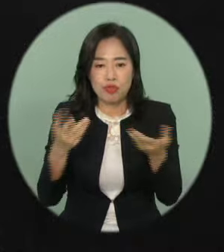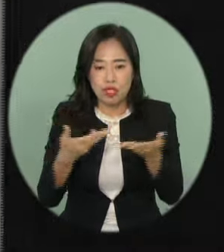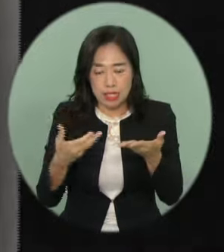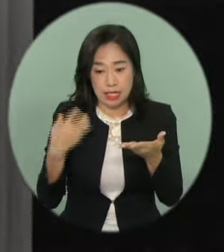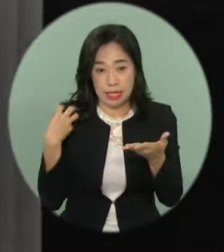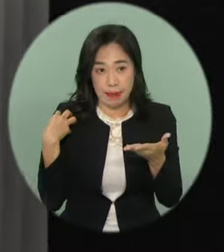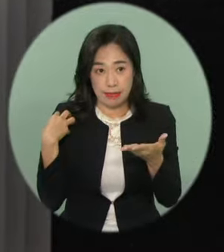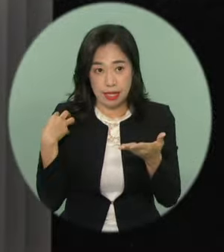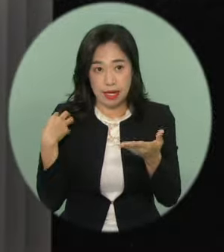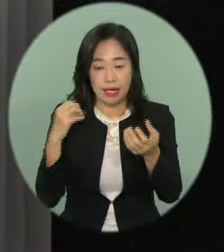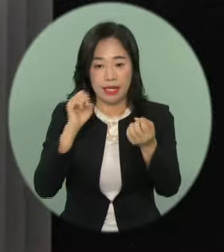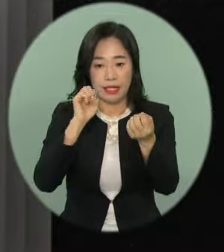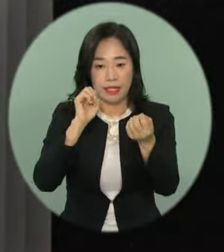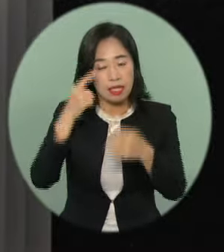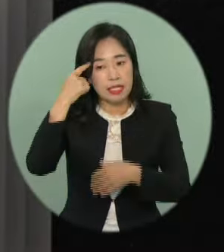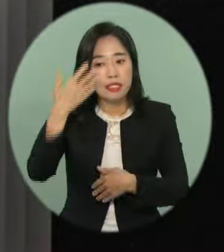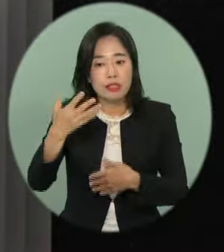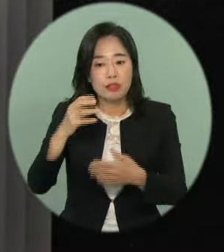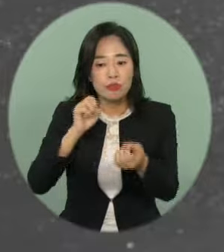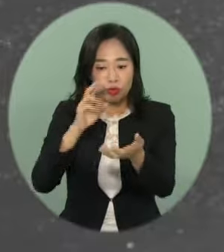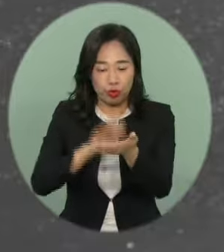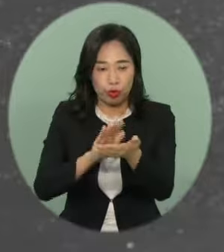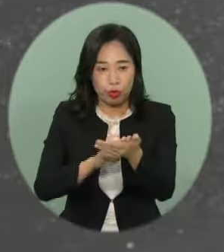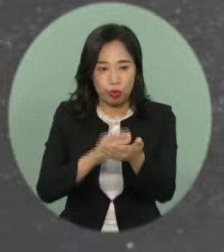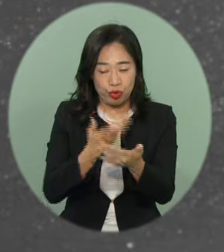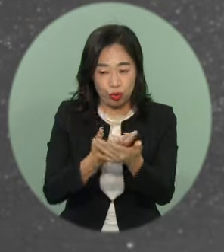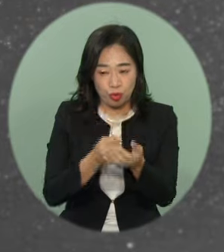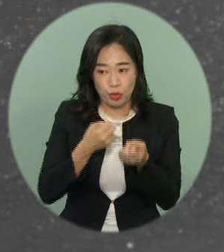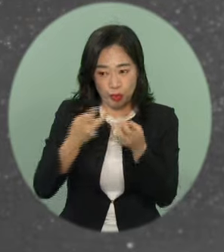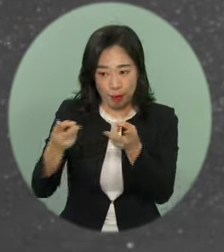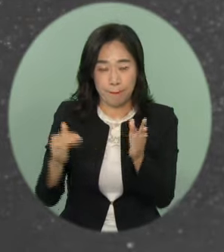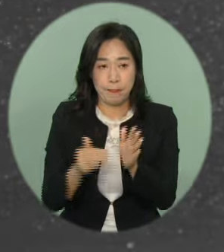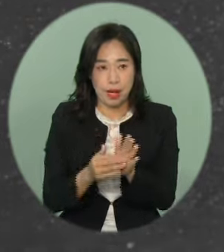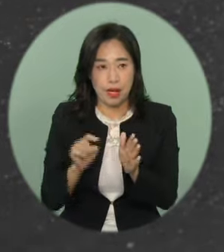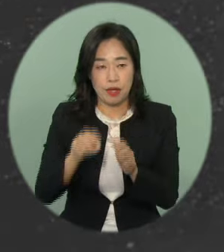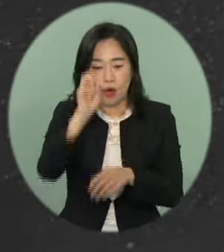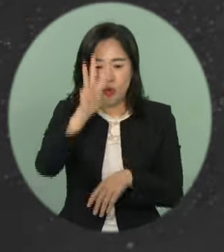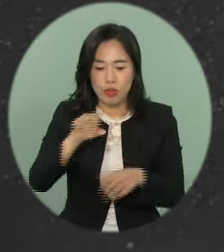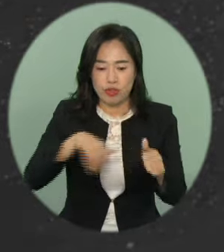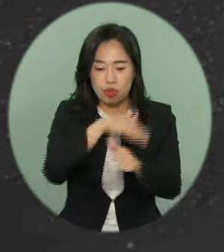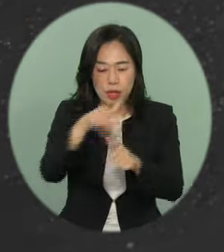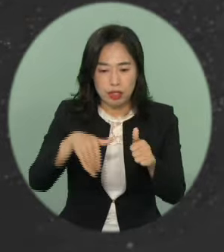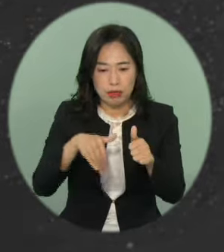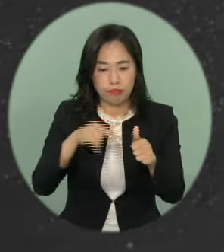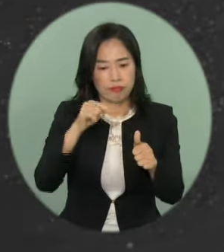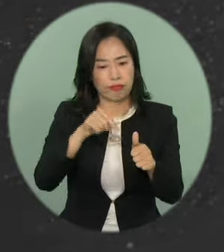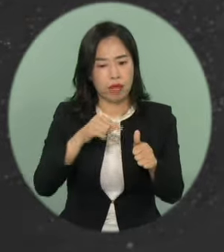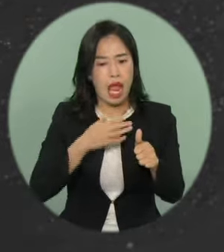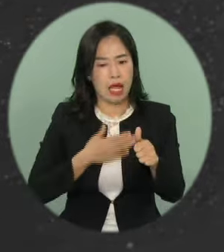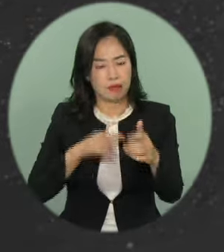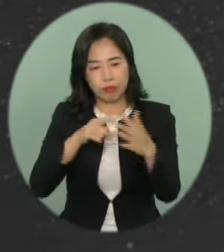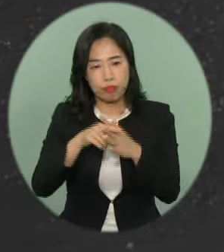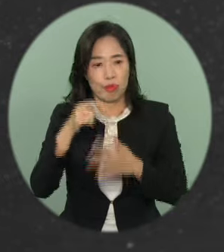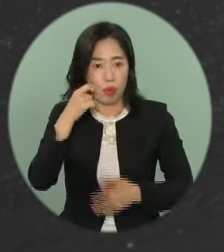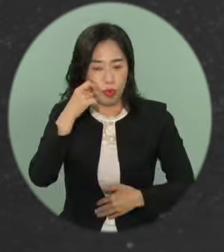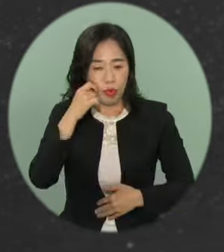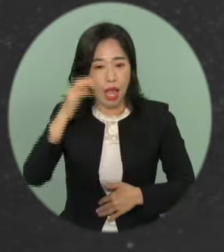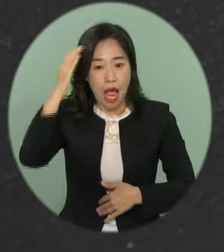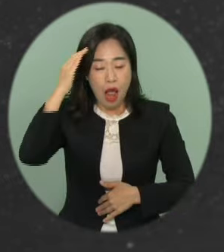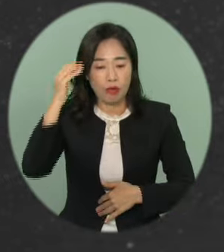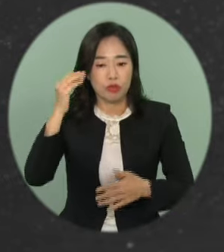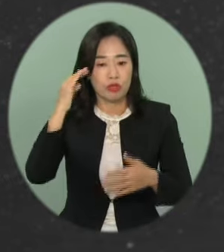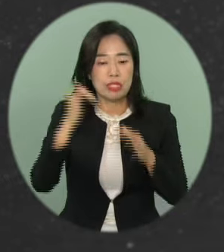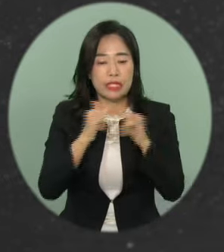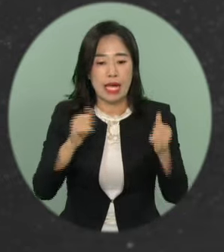질문서를 미국 정부에 보냈습니다 하지만 미국은 광주의 상황을 제때 인지하지 못했고 한국인들끼리